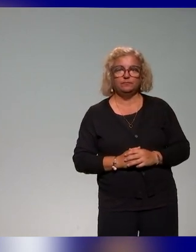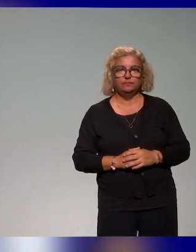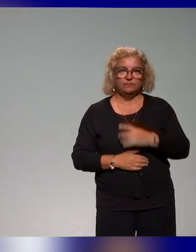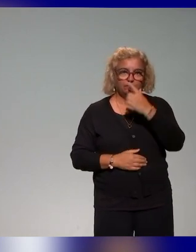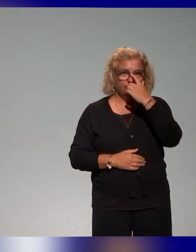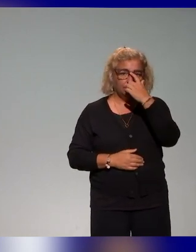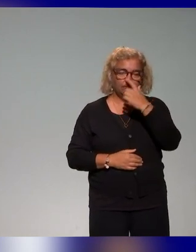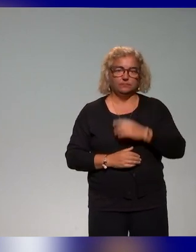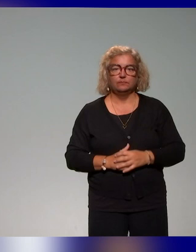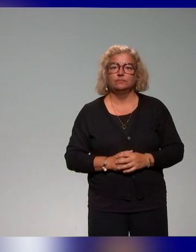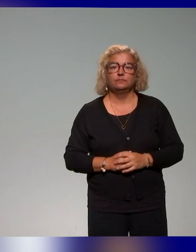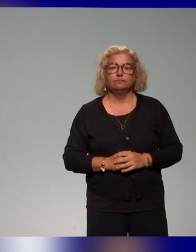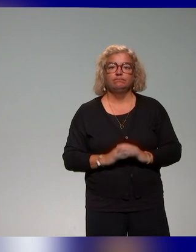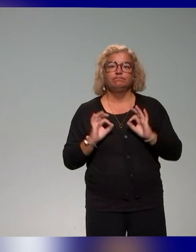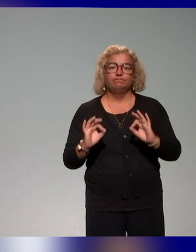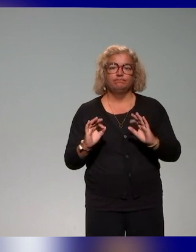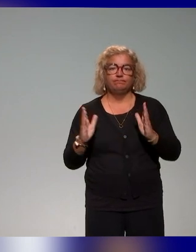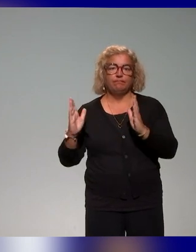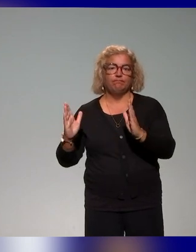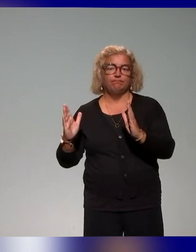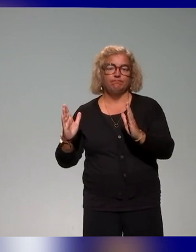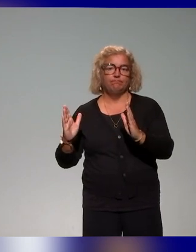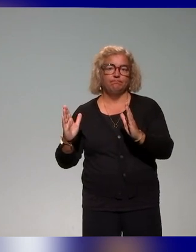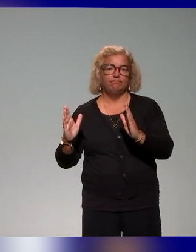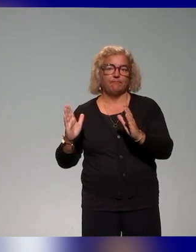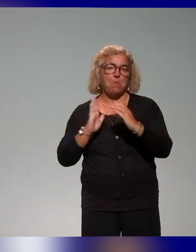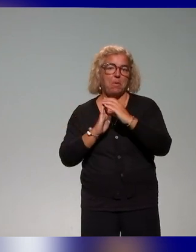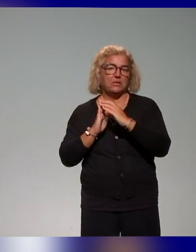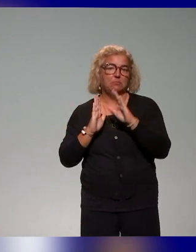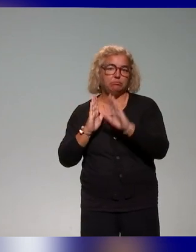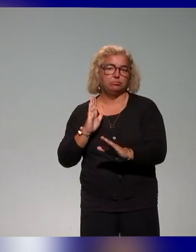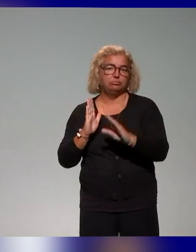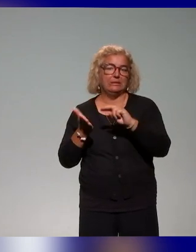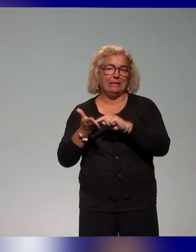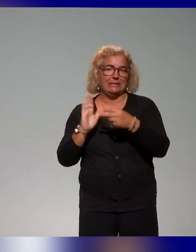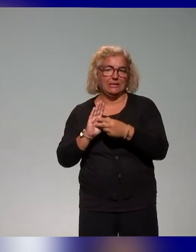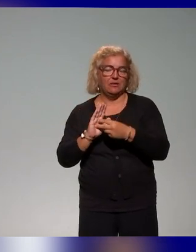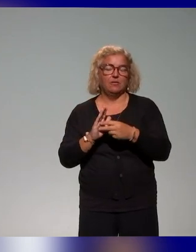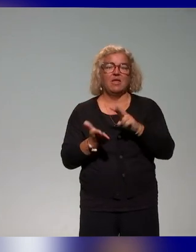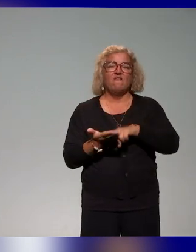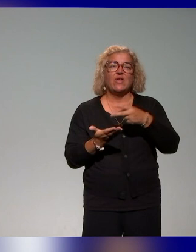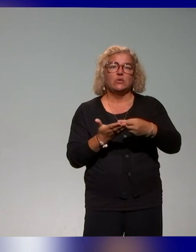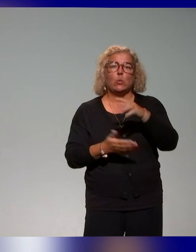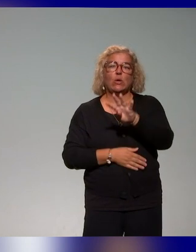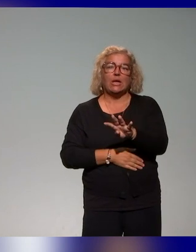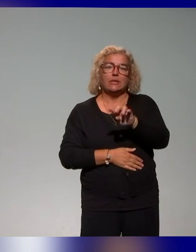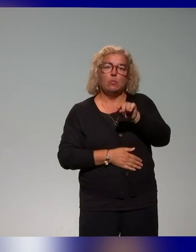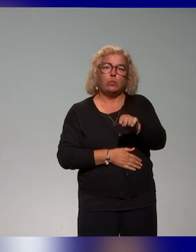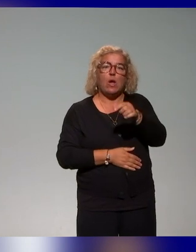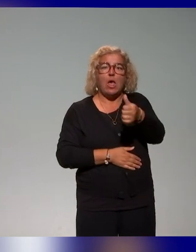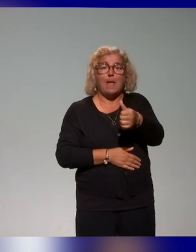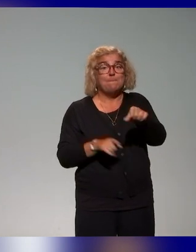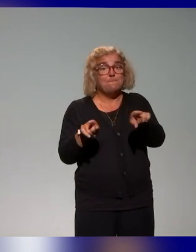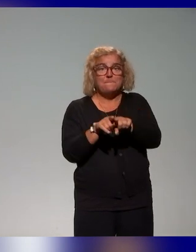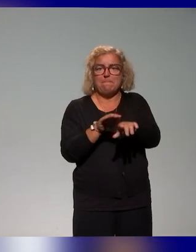Voilà pour la partie plutôt technique. Mais sinon, la version 4.1 a les bases de la 4. Donc